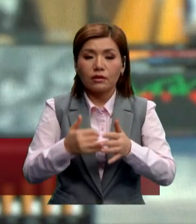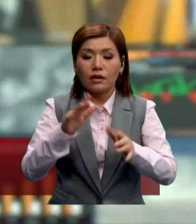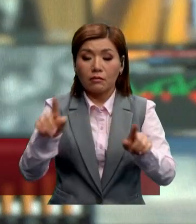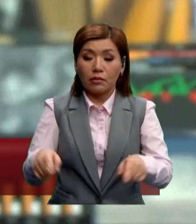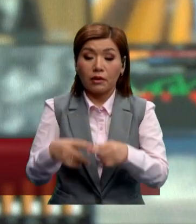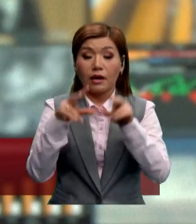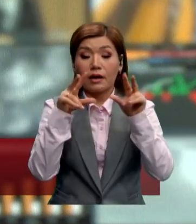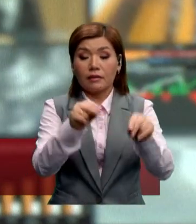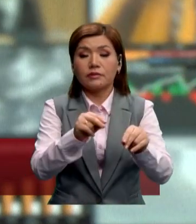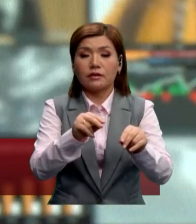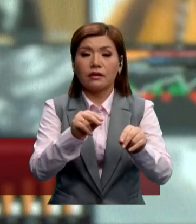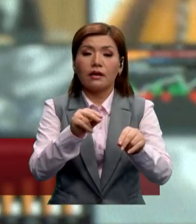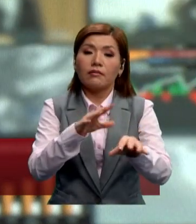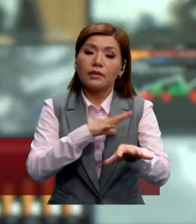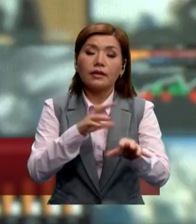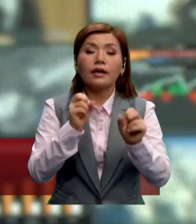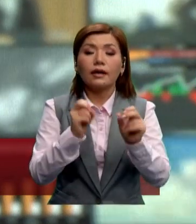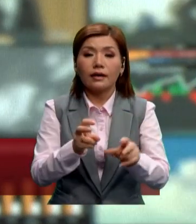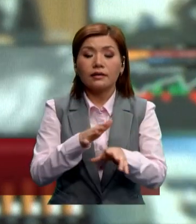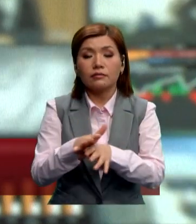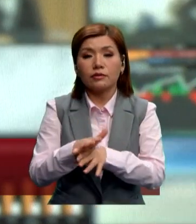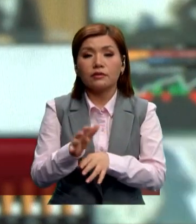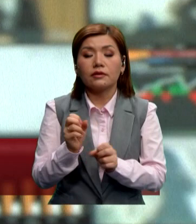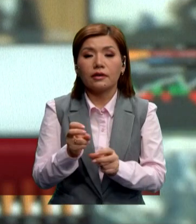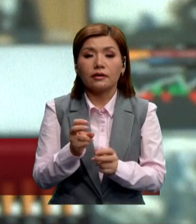келеміз деген. Солай болды ма? Есенбек Санатұлы анықтады.